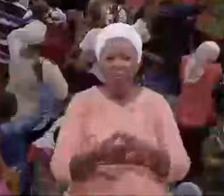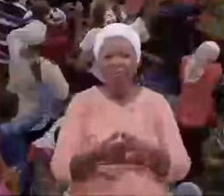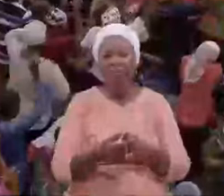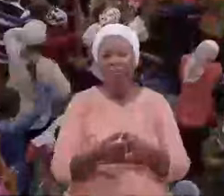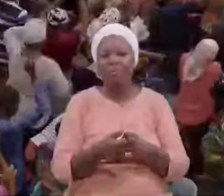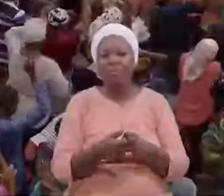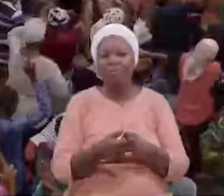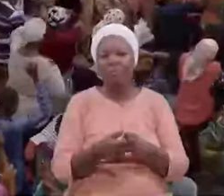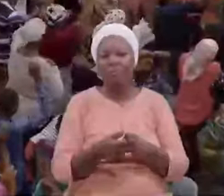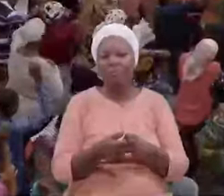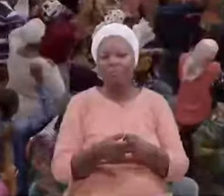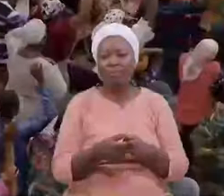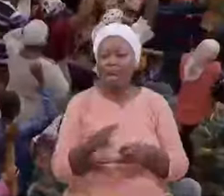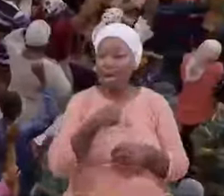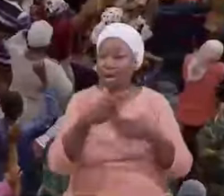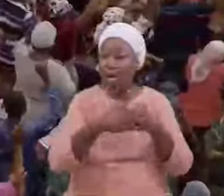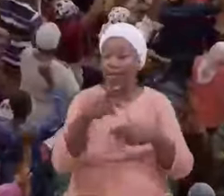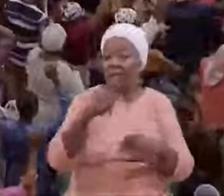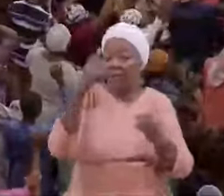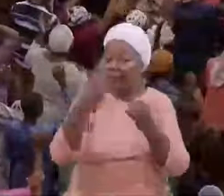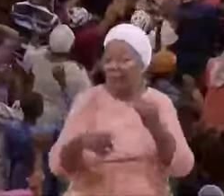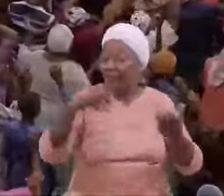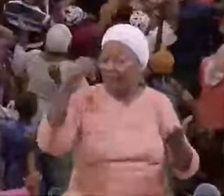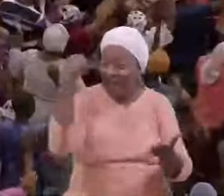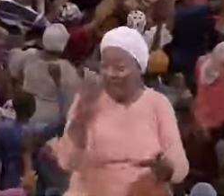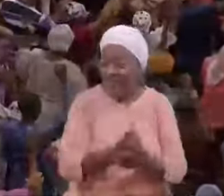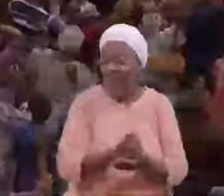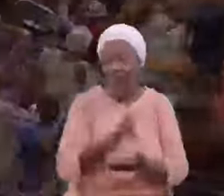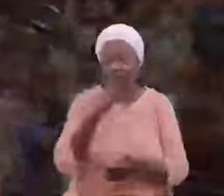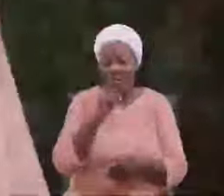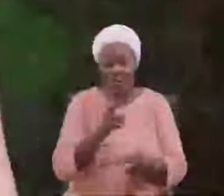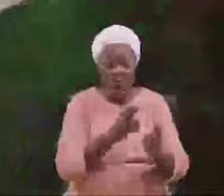Et après, le dernier Amen. Vous n'allez pas courir sortir d'ici.